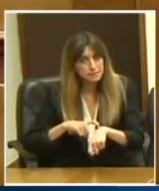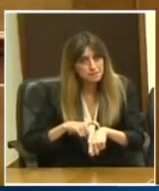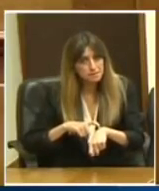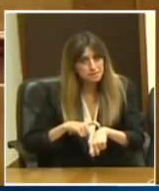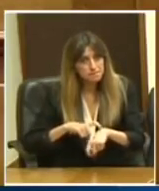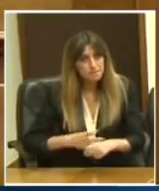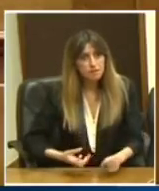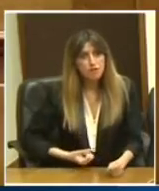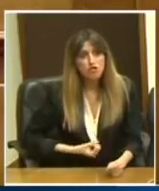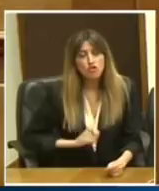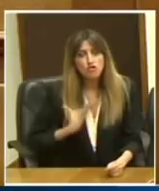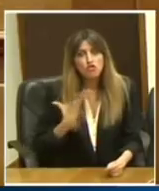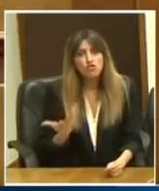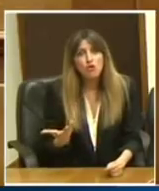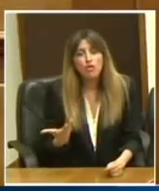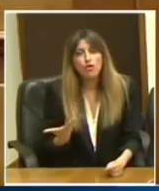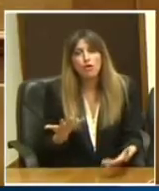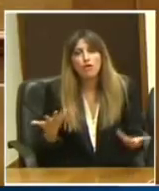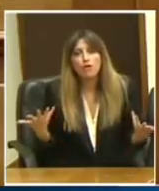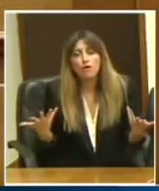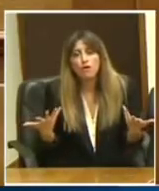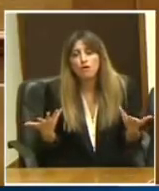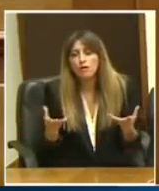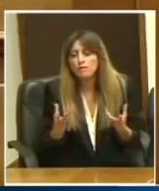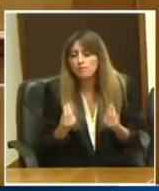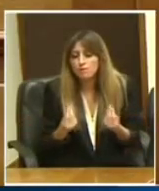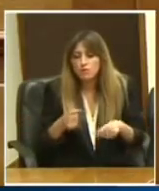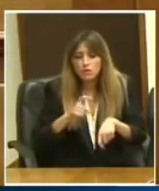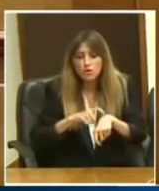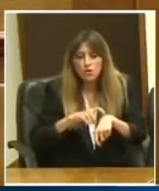πολιτικός χρόνος. Είναι ορισμένες στιγμές όπου